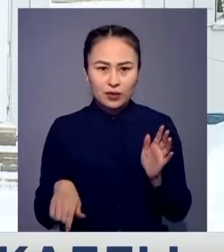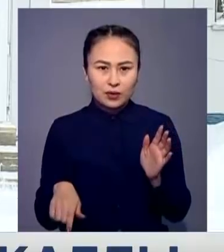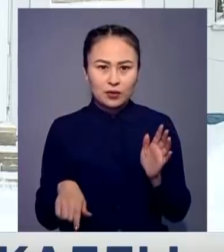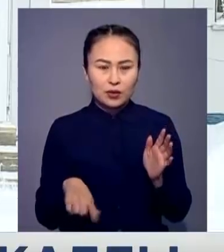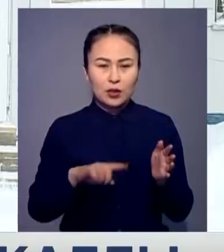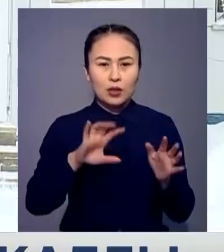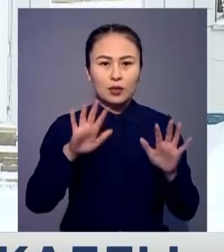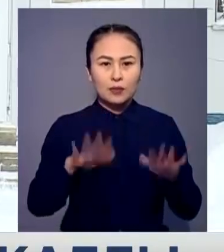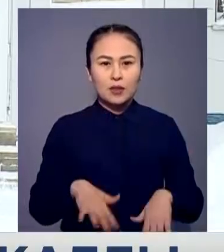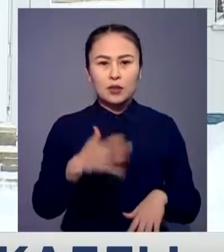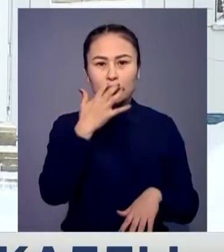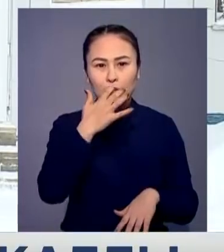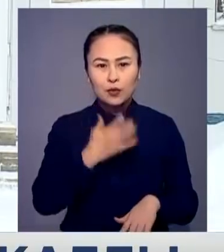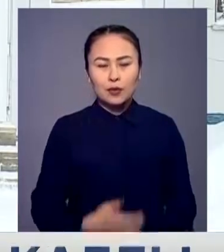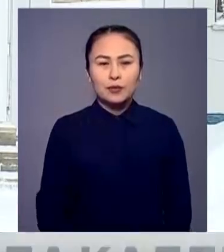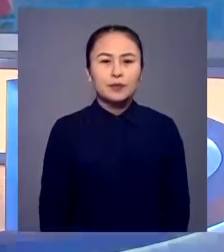жылыту пункттарына жеткізілді.